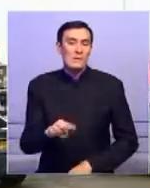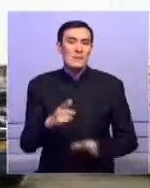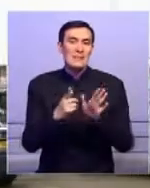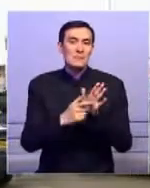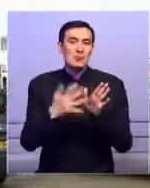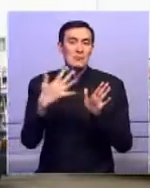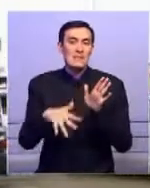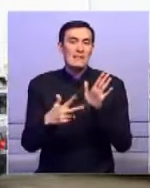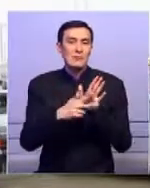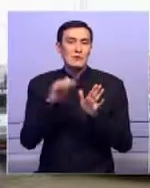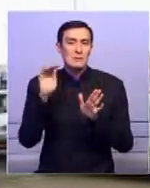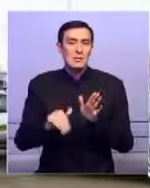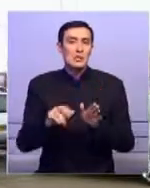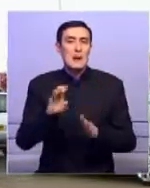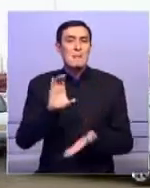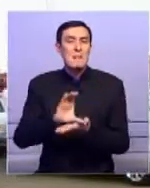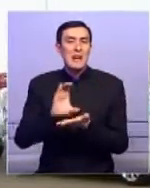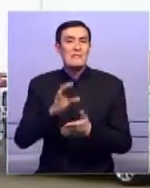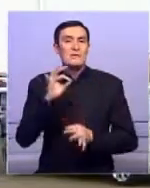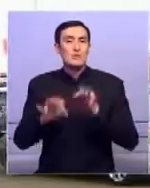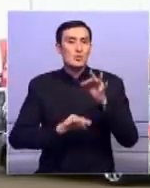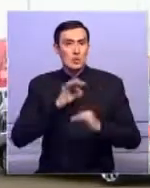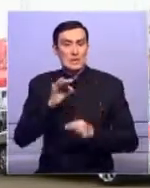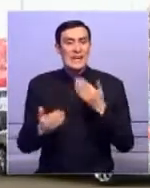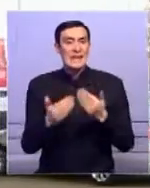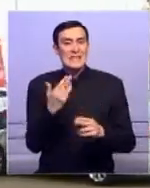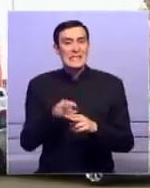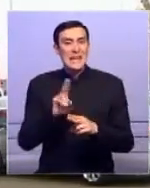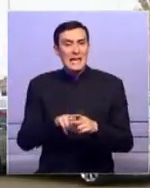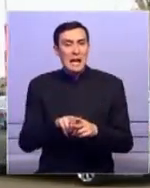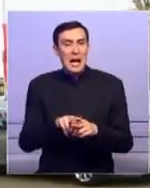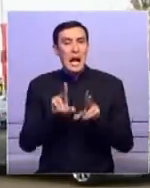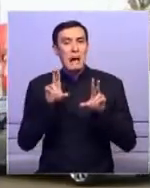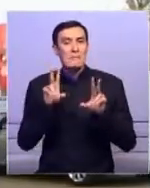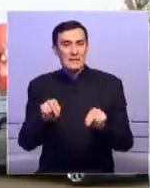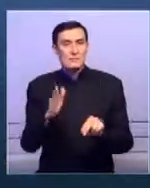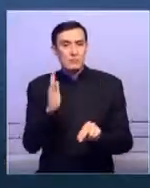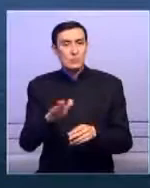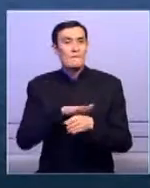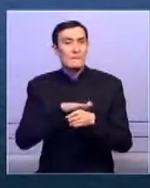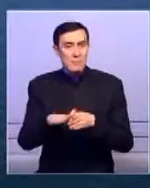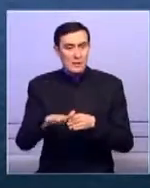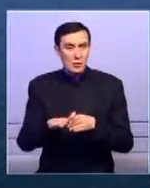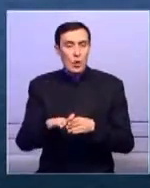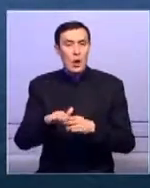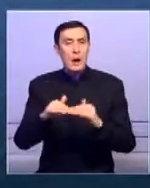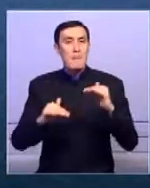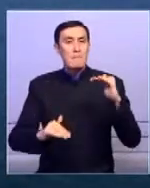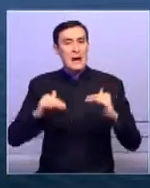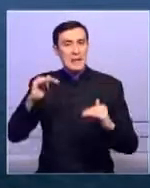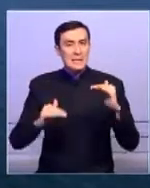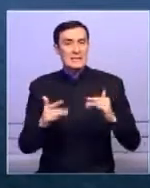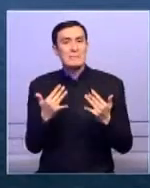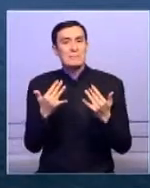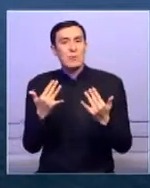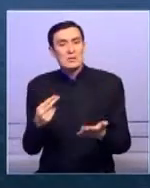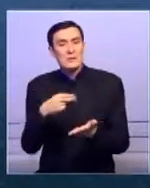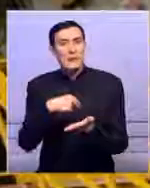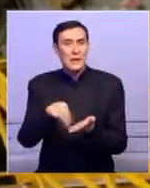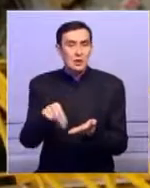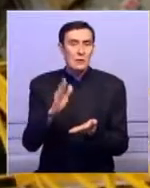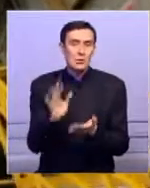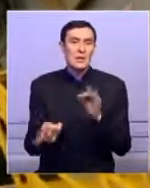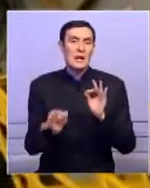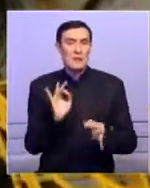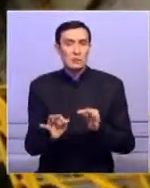1 миллион 758 тысяч баррелей в сутки. Если эти обязательства будут выполнены, то баланс спроса и предложения нормализуется,